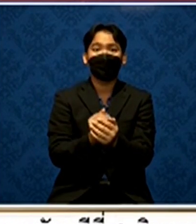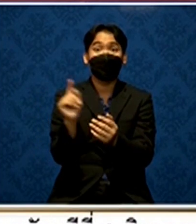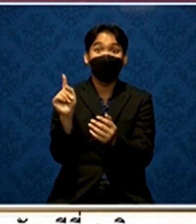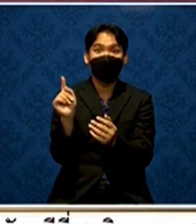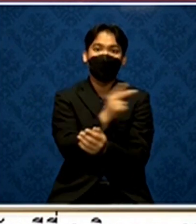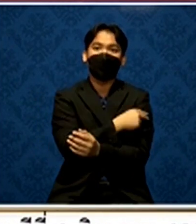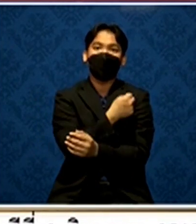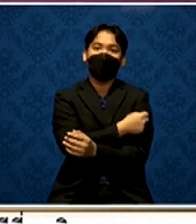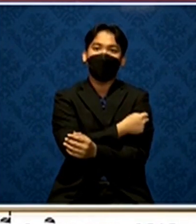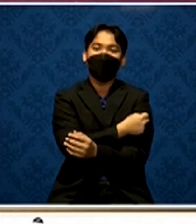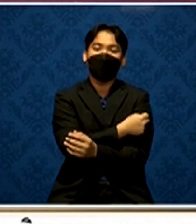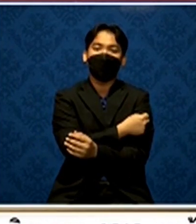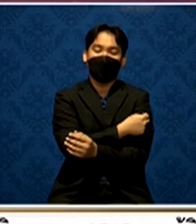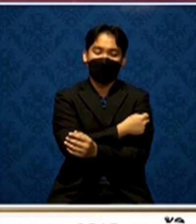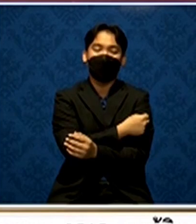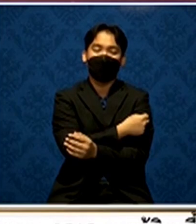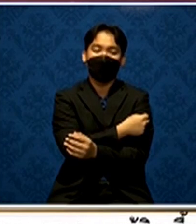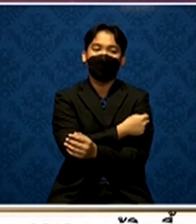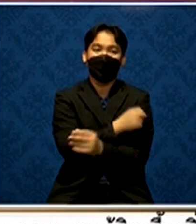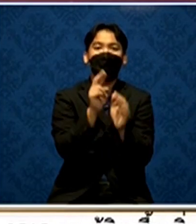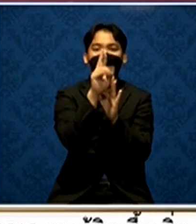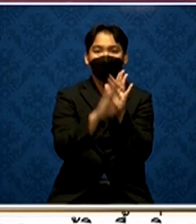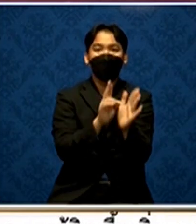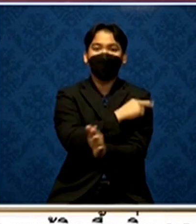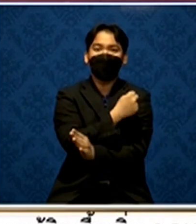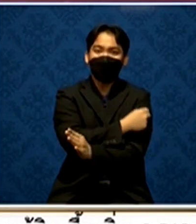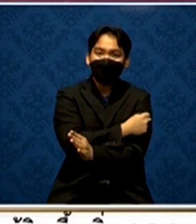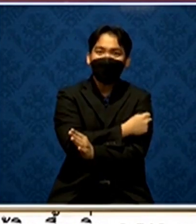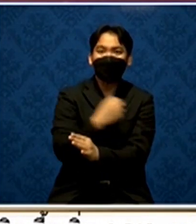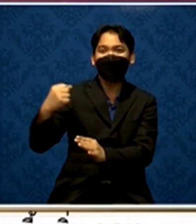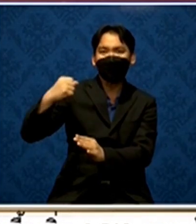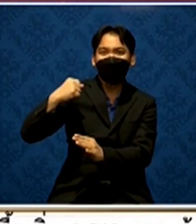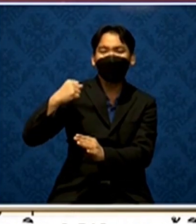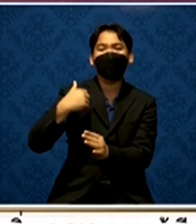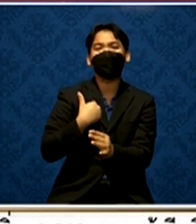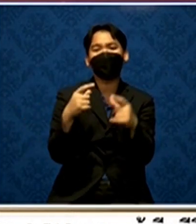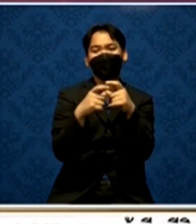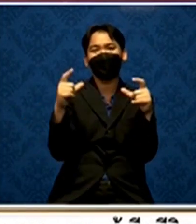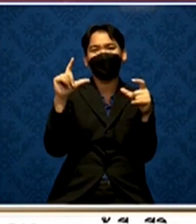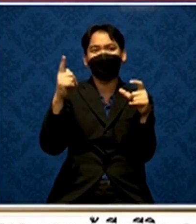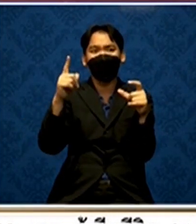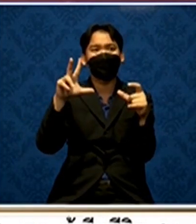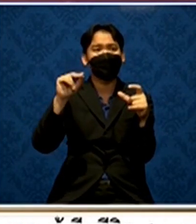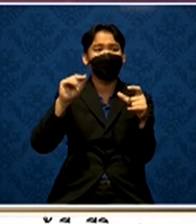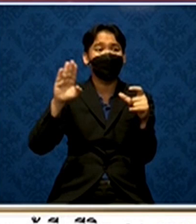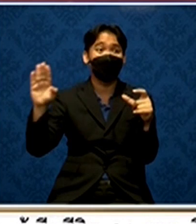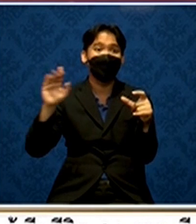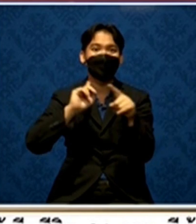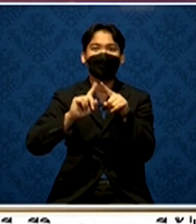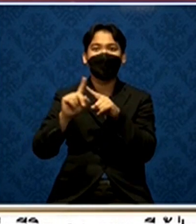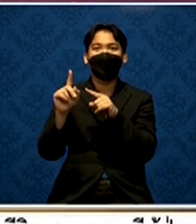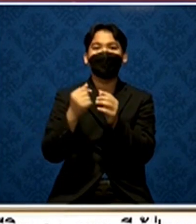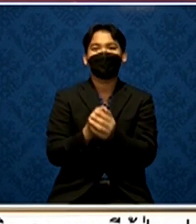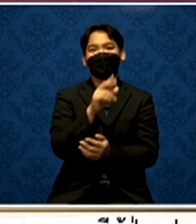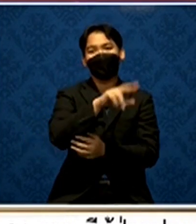บปฐมภูมิที่เข้มแข็งระบบประกันสุขภาพหรือบัตรทอง30บาทที่พรรคเพื่อไทยพรรคพลังประชาชนและพรรคไทยรักไทยเคยคิดไ